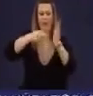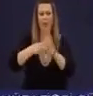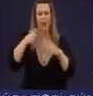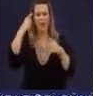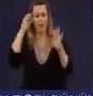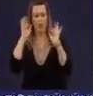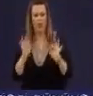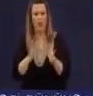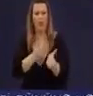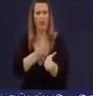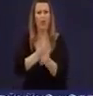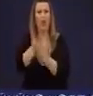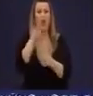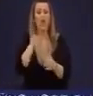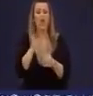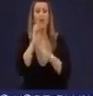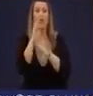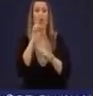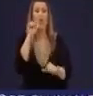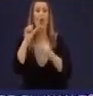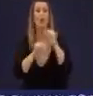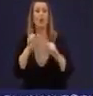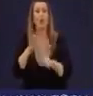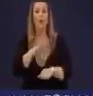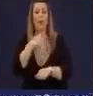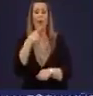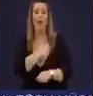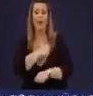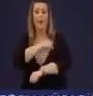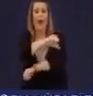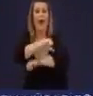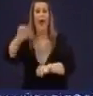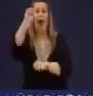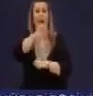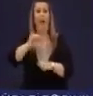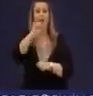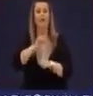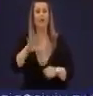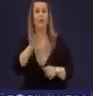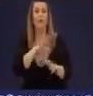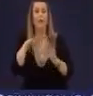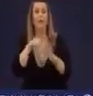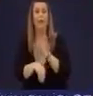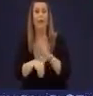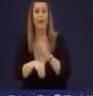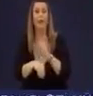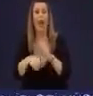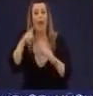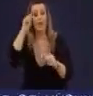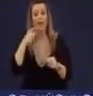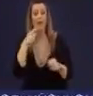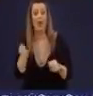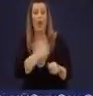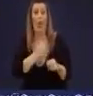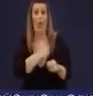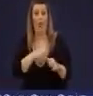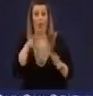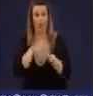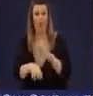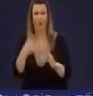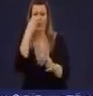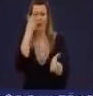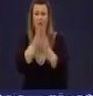nəticəsidir. Elə 2014-cü ilin avqust ayında cəbhə xəttində yaşananlar bir daha göstərdi ki, Azərbaycan ordusu istənilən zaman torpaqlarının